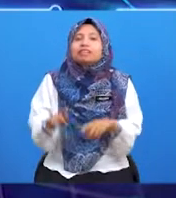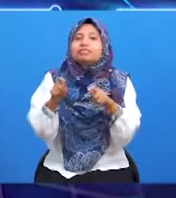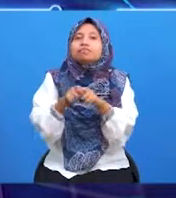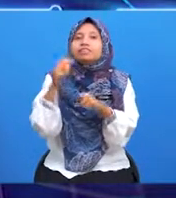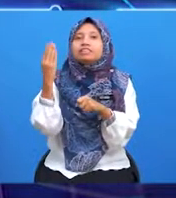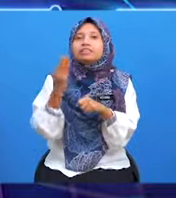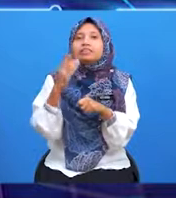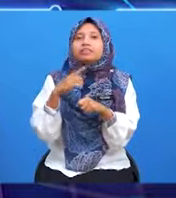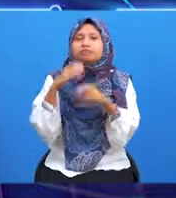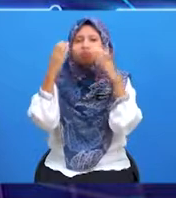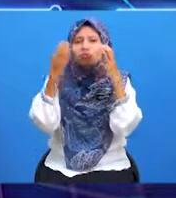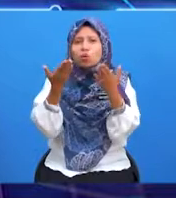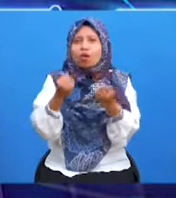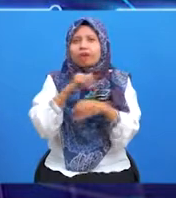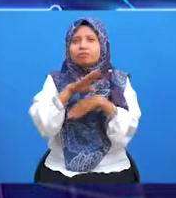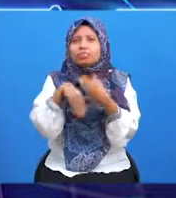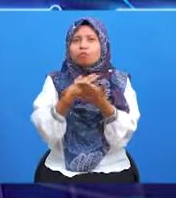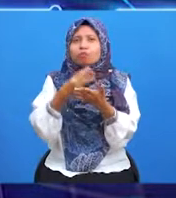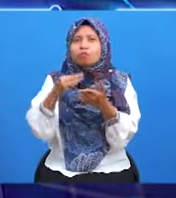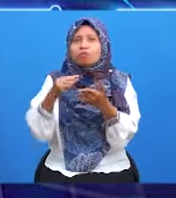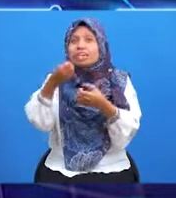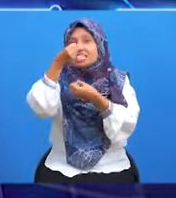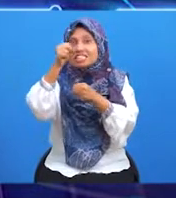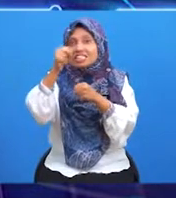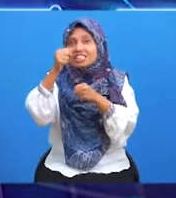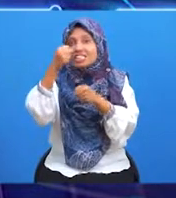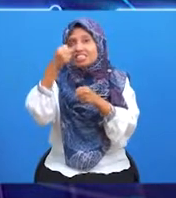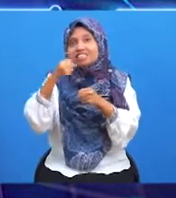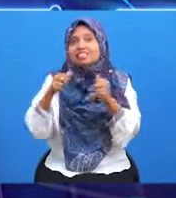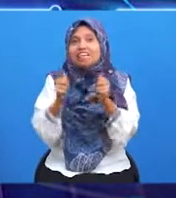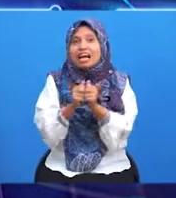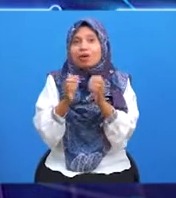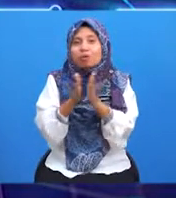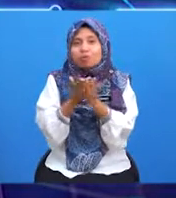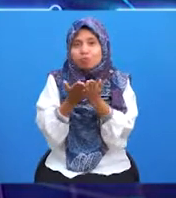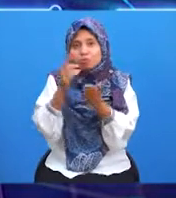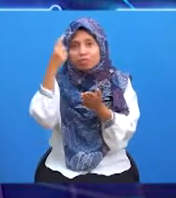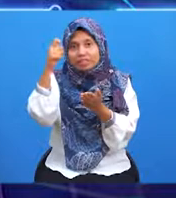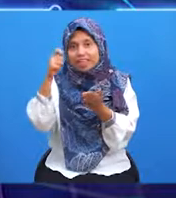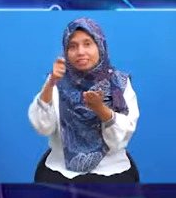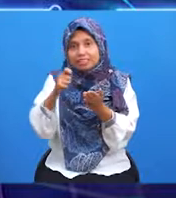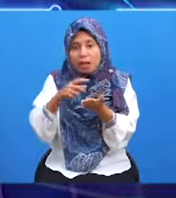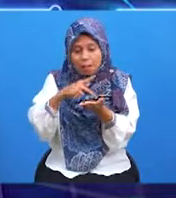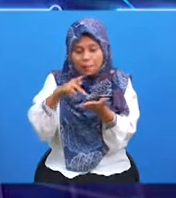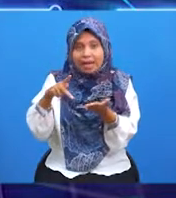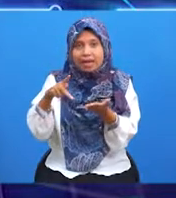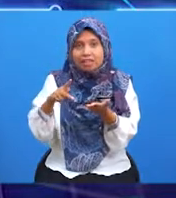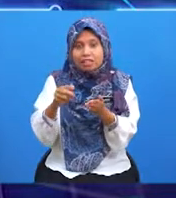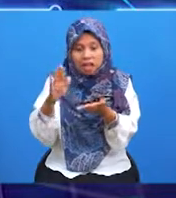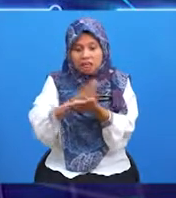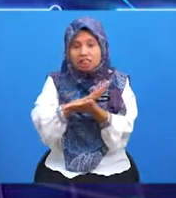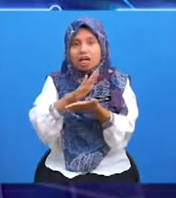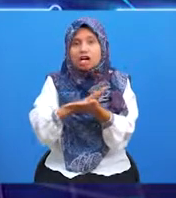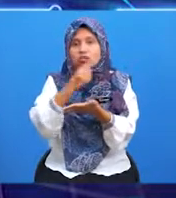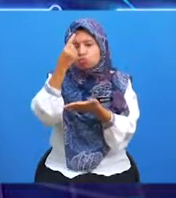biasa, cikgu harap murid-murid bersedia dengan buku teks, pen dan kertas